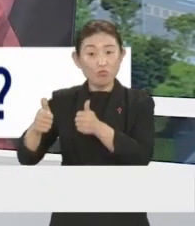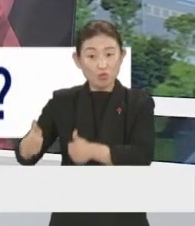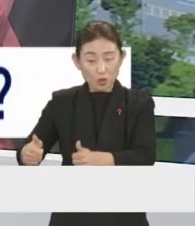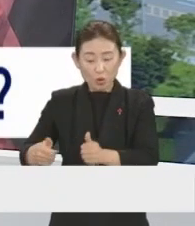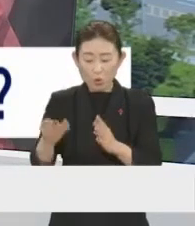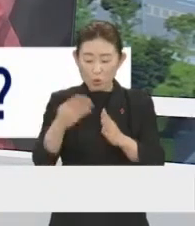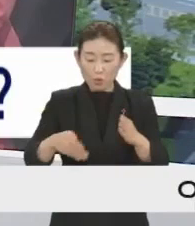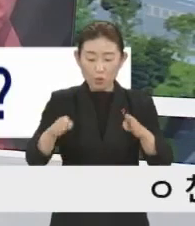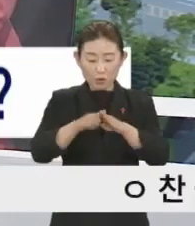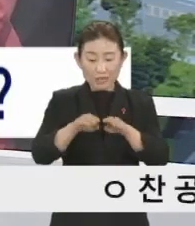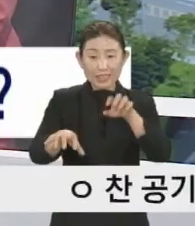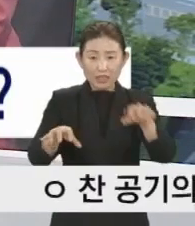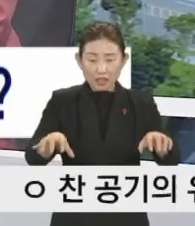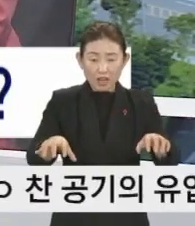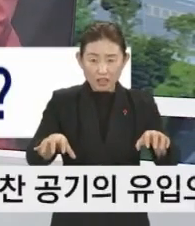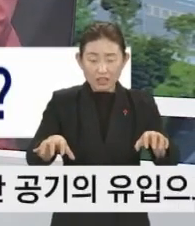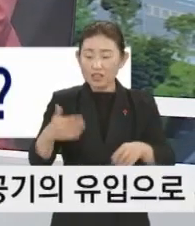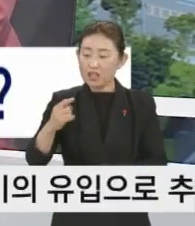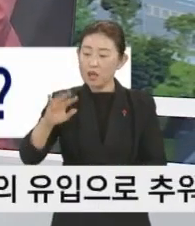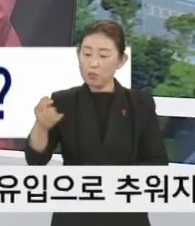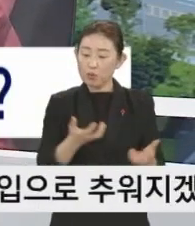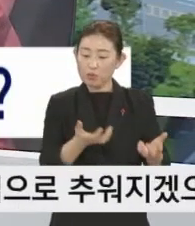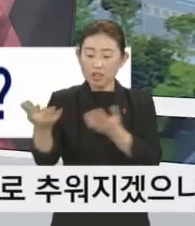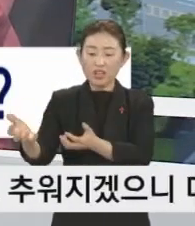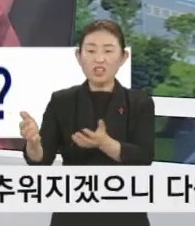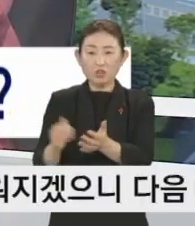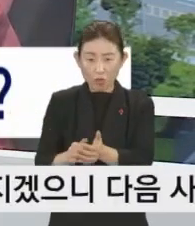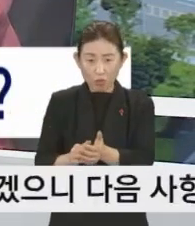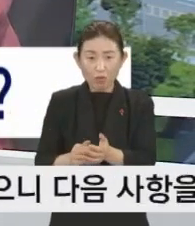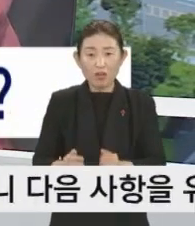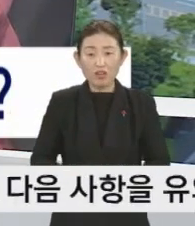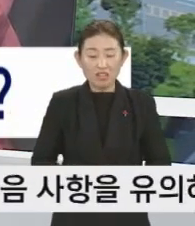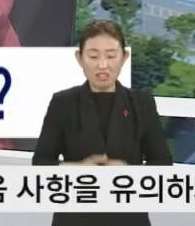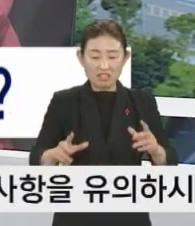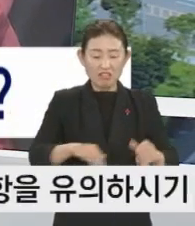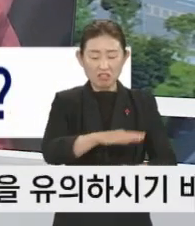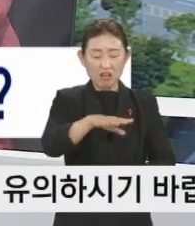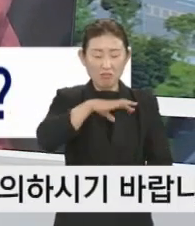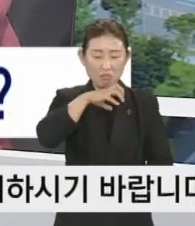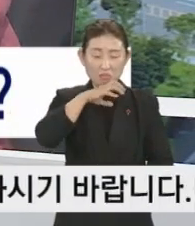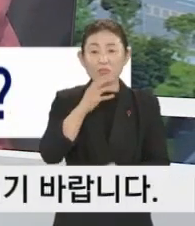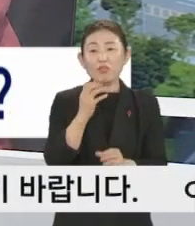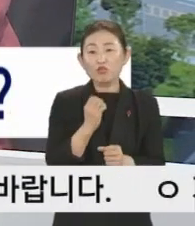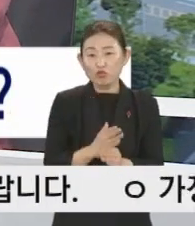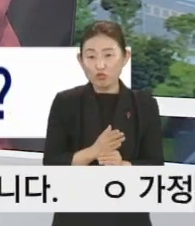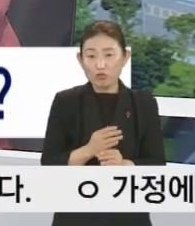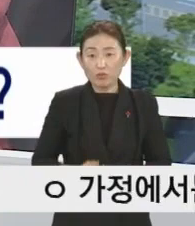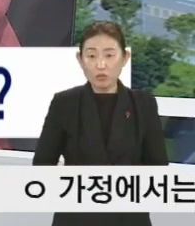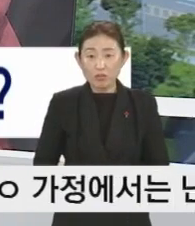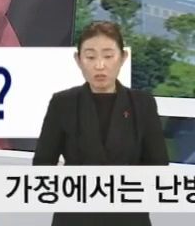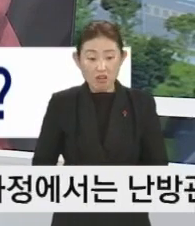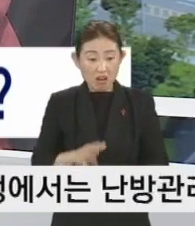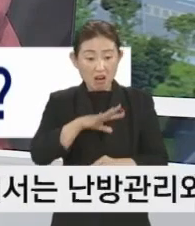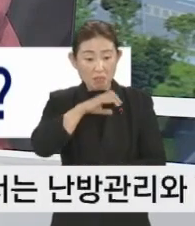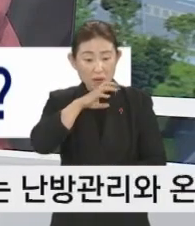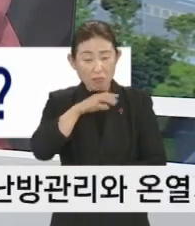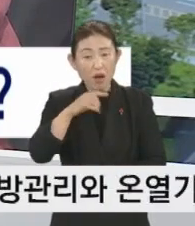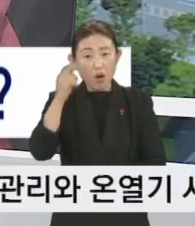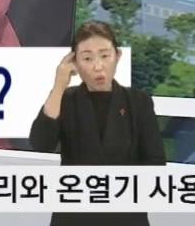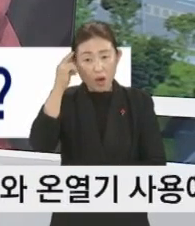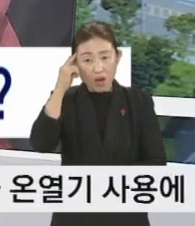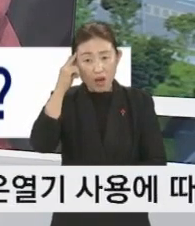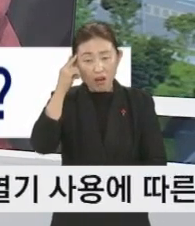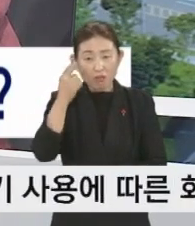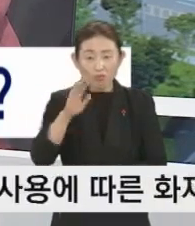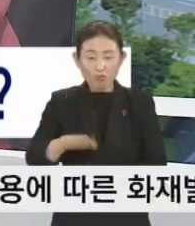있던 공공기관 7곳이 내포로 이전하거나 축소가 되면서 지역에 반발을 사고 있는데, 이렇게 굳이 반발을 사가면서까지